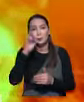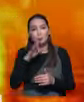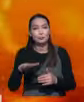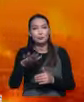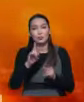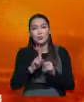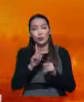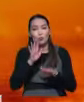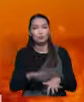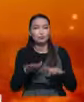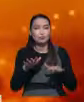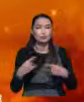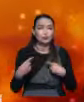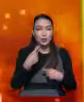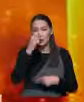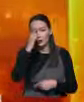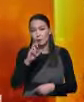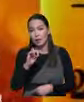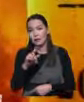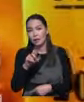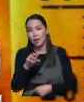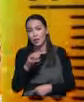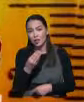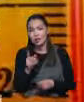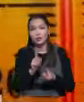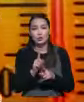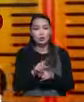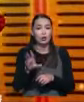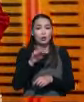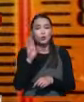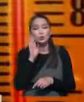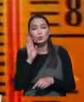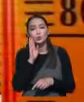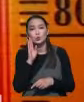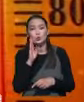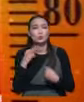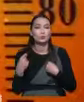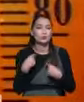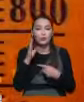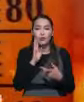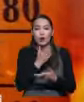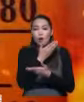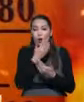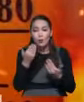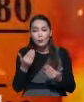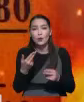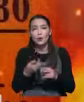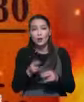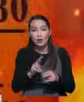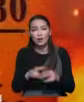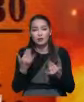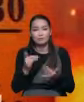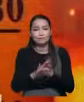іздеп жүрсе, Үндістан мен Бангладеш тұрғындары бір тамшы суға зәру. Жануарлардың да хәлі мүшкіл.